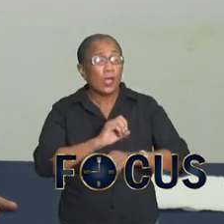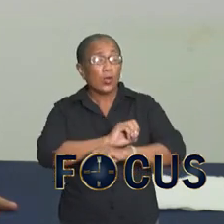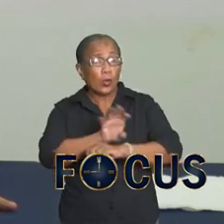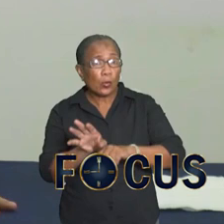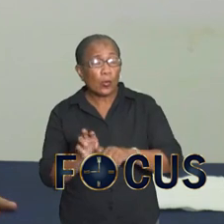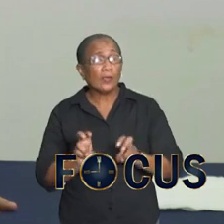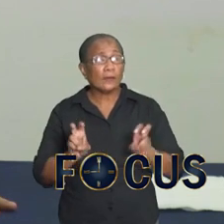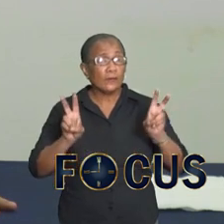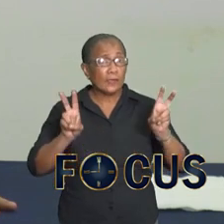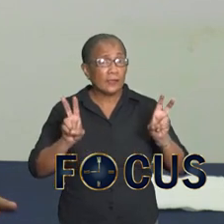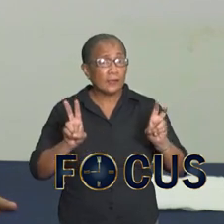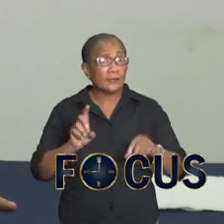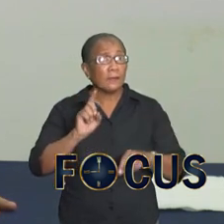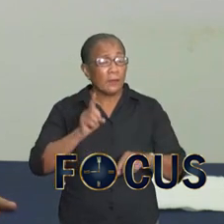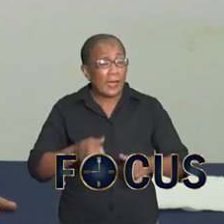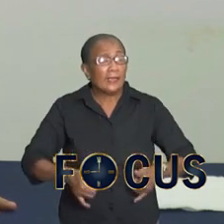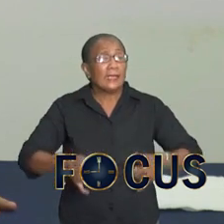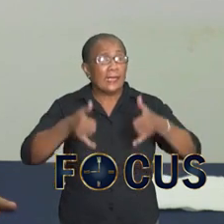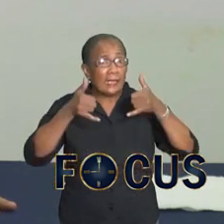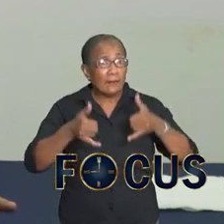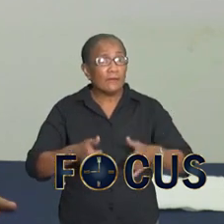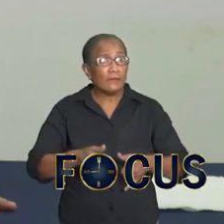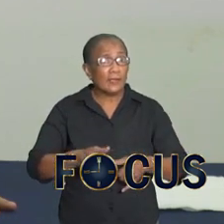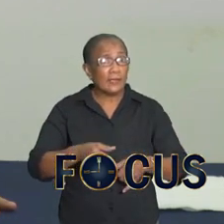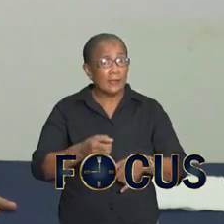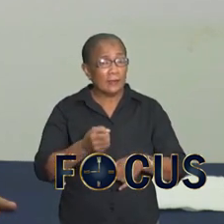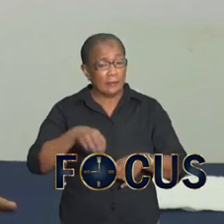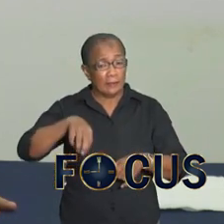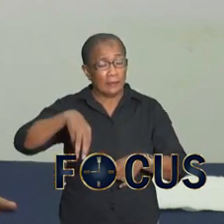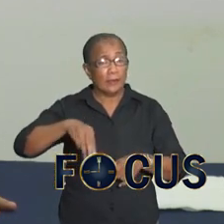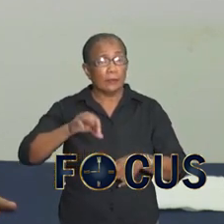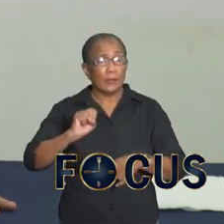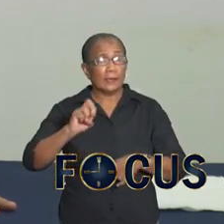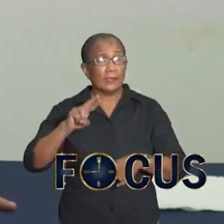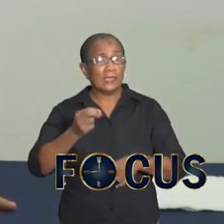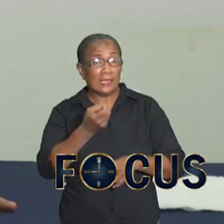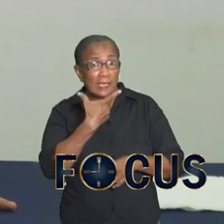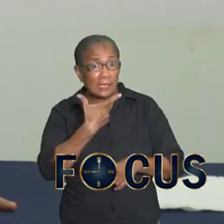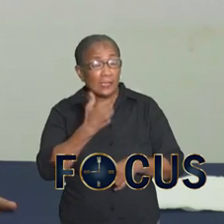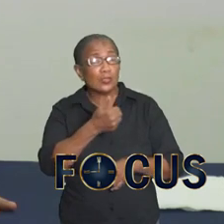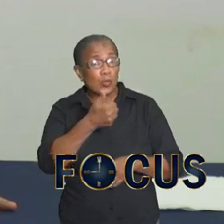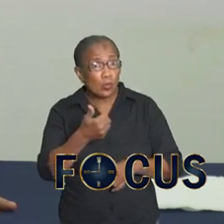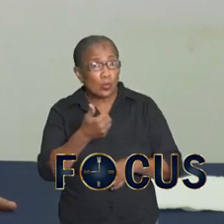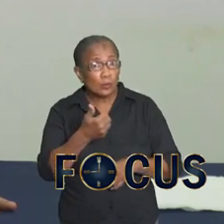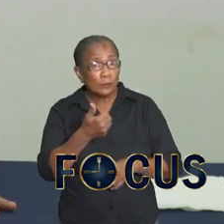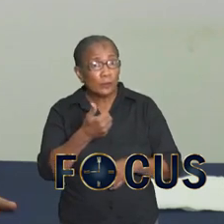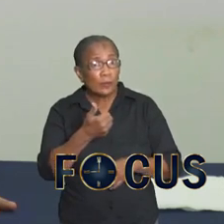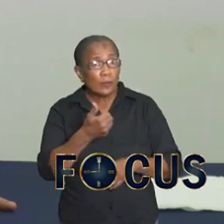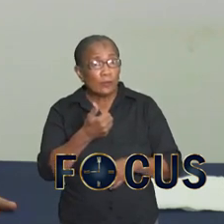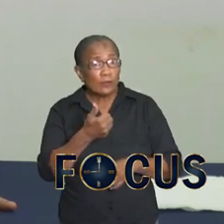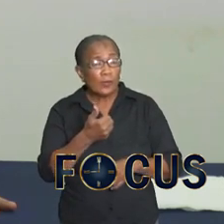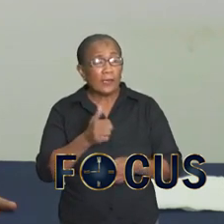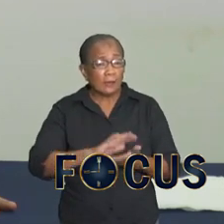coronavirus doodt. Maar wel met heel veel ivermectine. Ivermectine op zich is een goedgekeurd middel voor